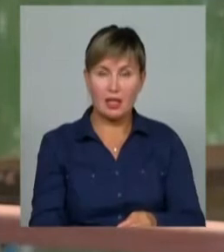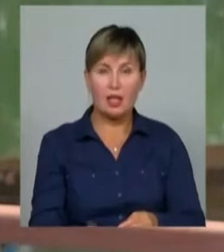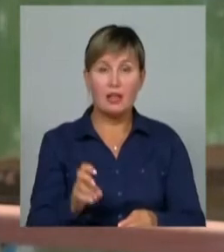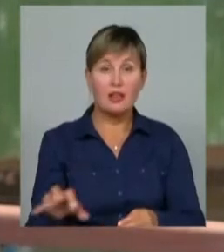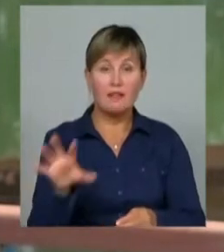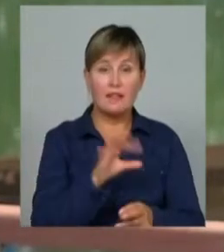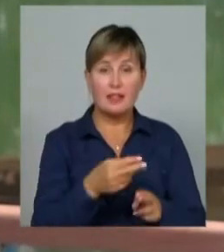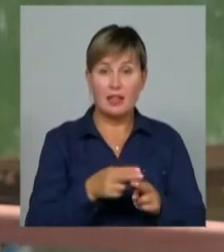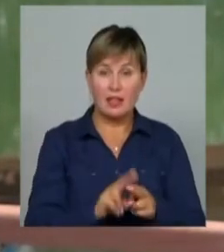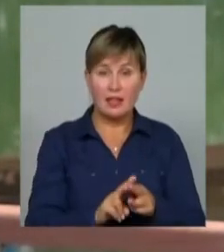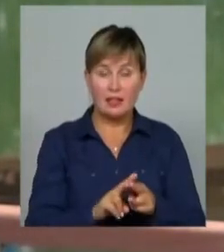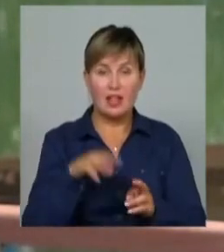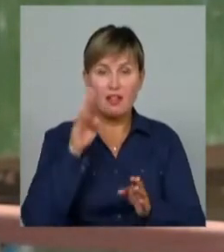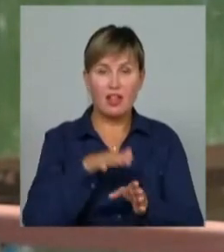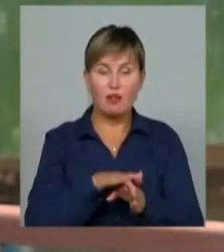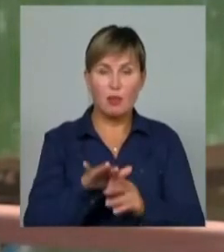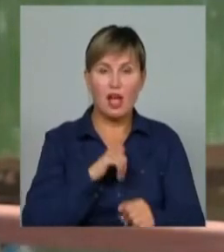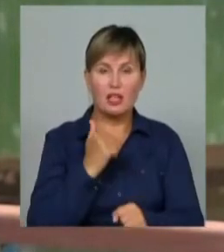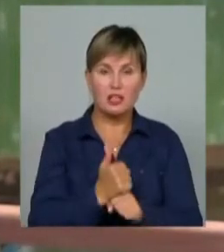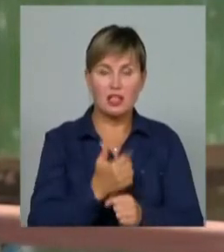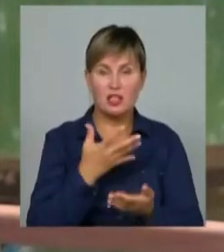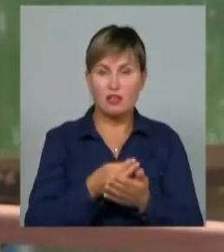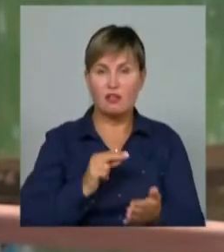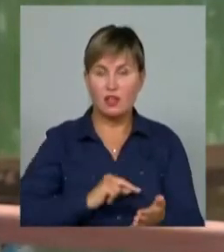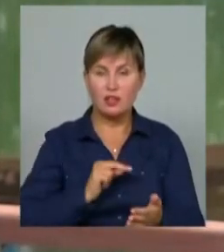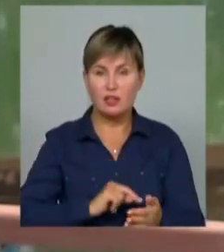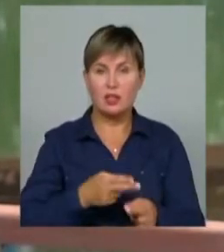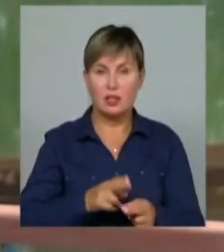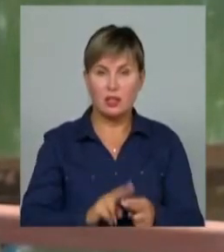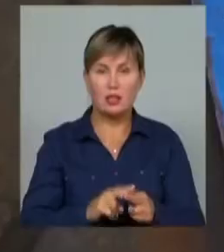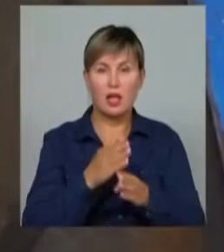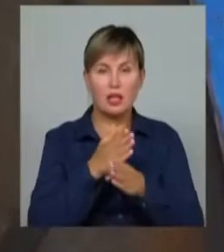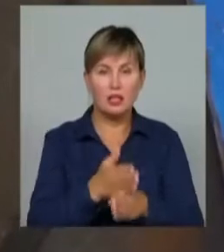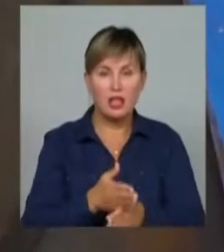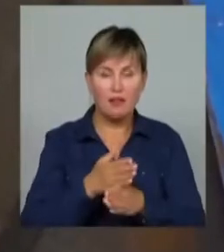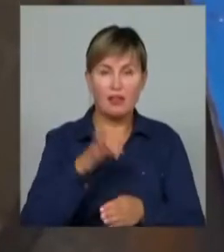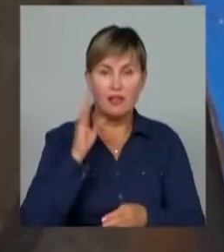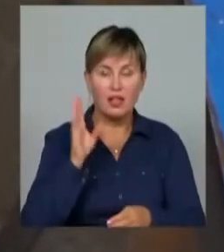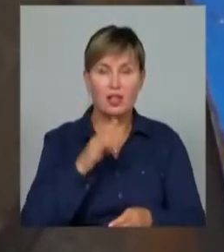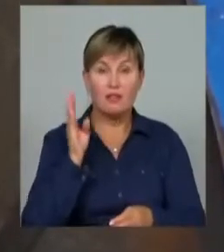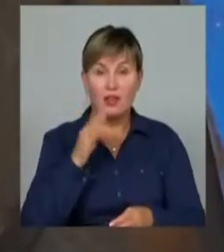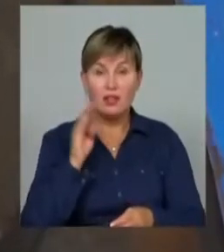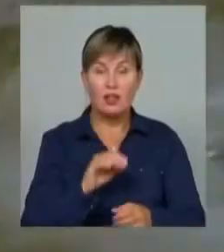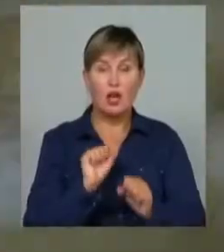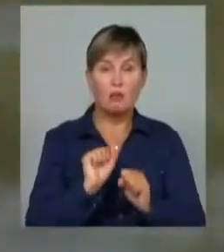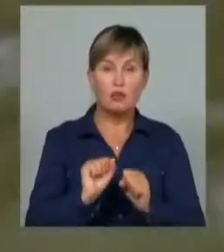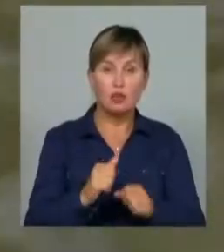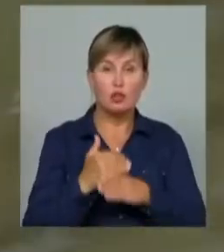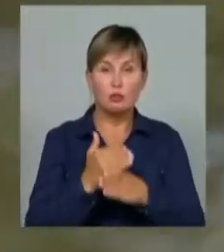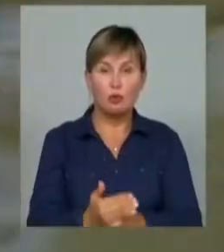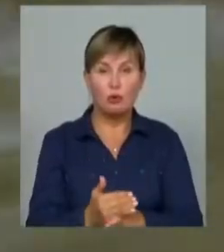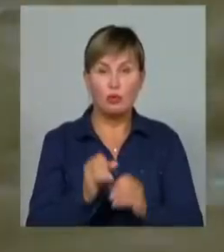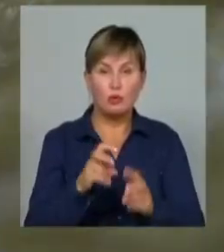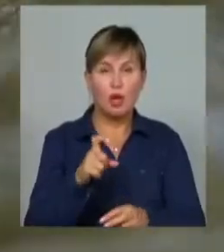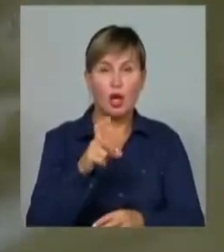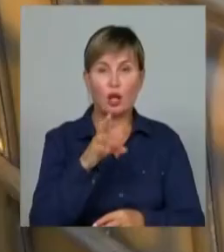всех этих отстойниках вода выполняет основную свою функцию. Это функция отстаивания воды. Живительную влагу обеззараживают с помощью